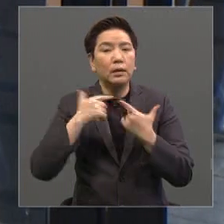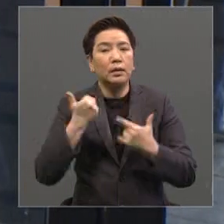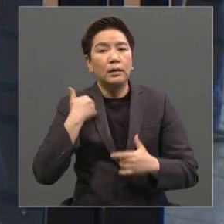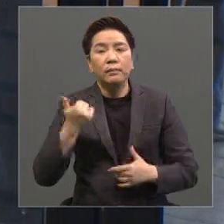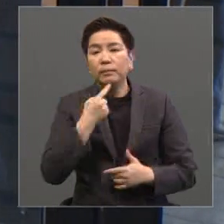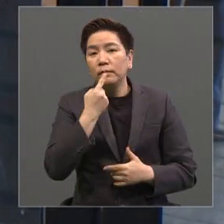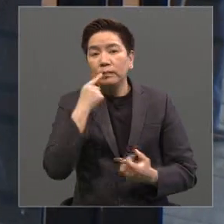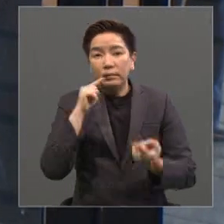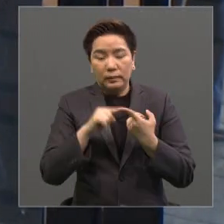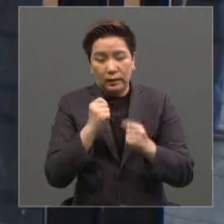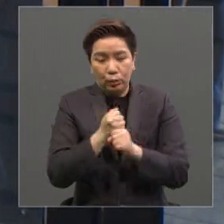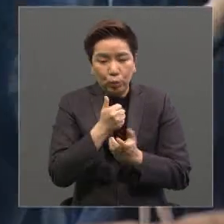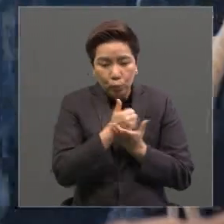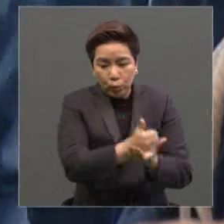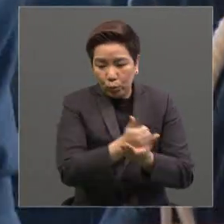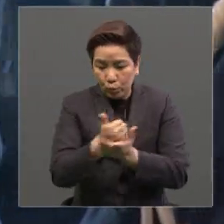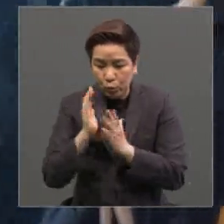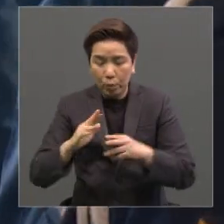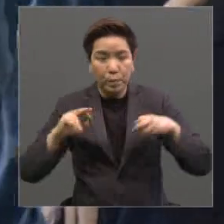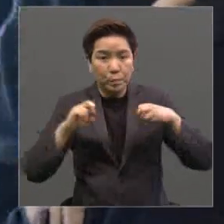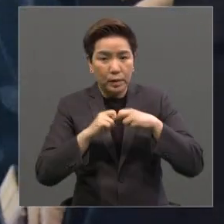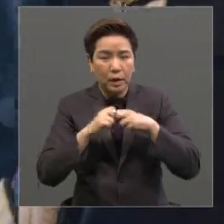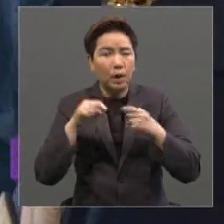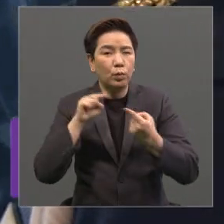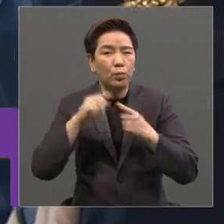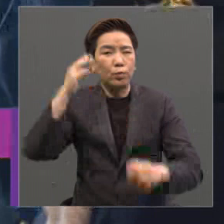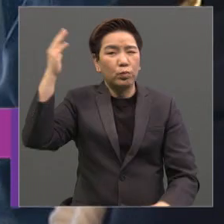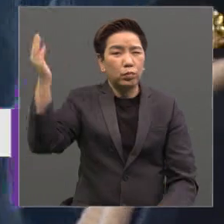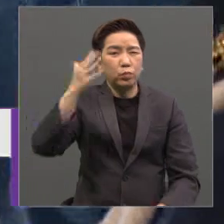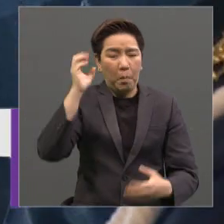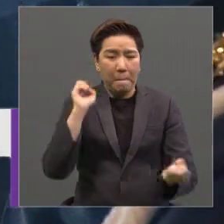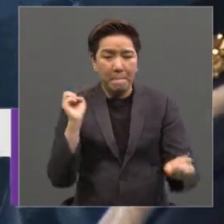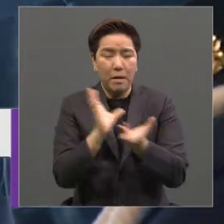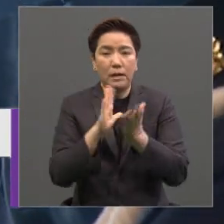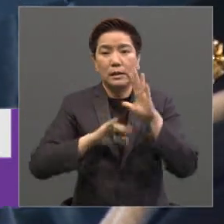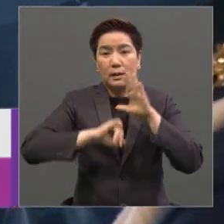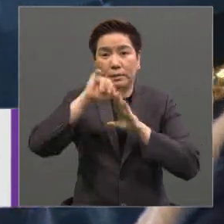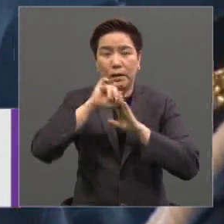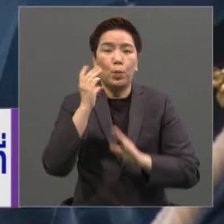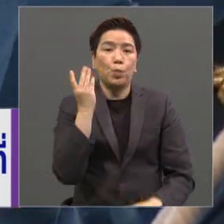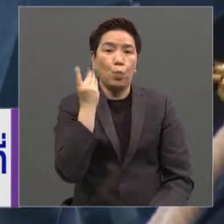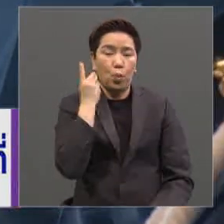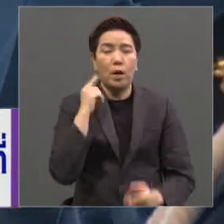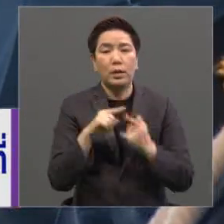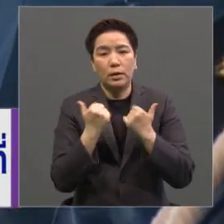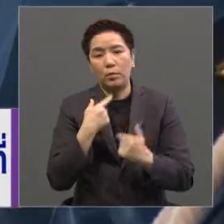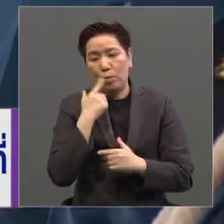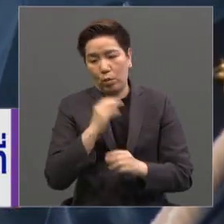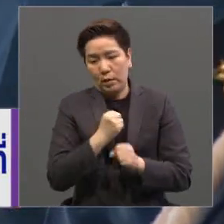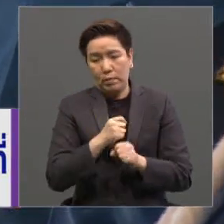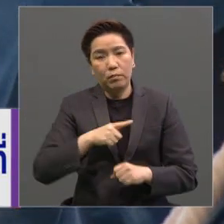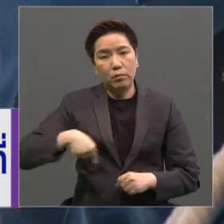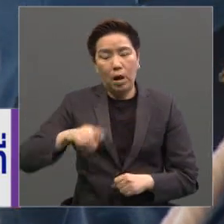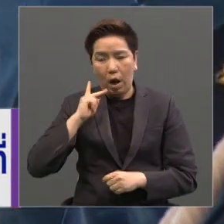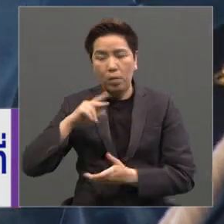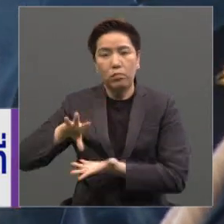ก็ได้พูดถึงการให้ความช่วยเหลือผู้ประสบภัยจากเหตุการณ์พายุฤดูร้อนพัดถล่มจังหวัดเชียงใหม่เมื่อวานนี้เขาว่าหน่วยงานที่เกี่ยว